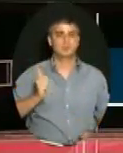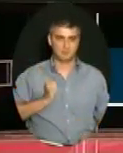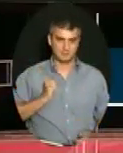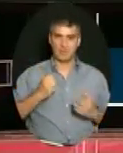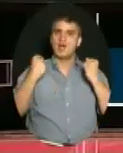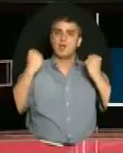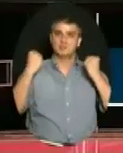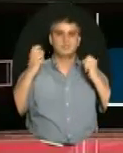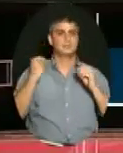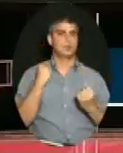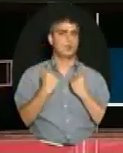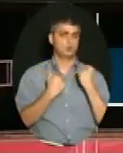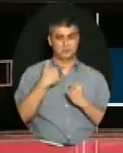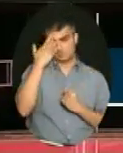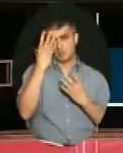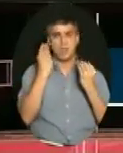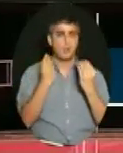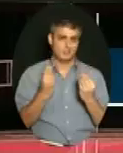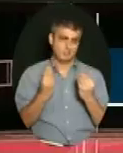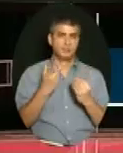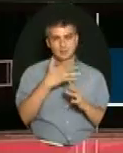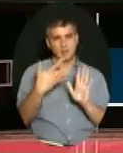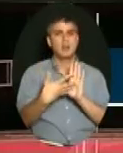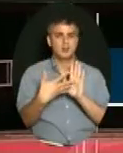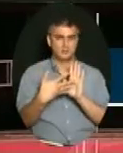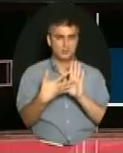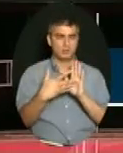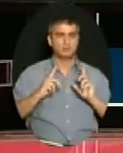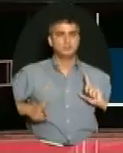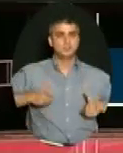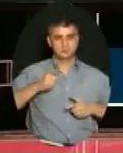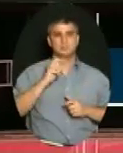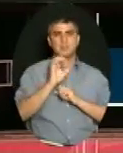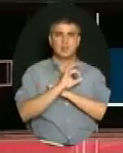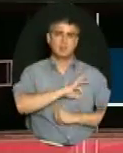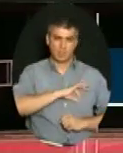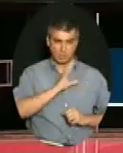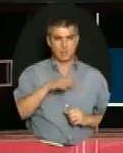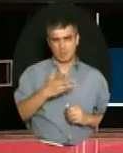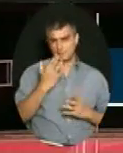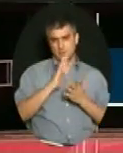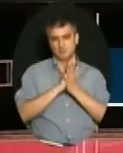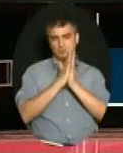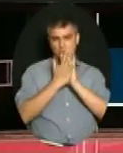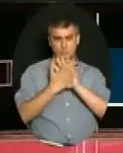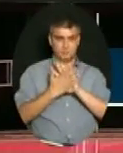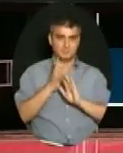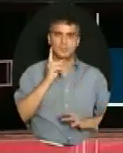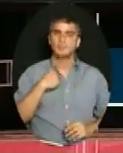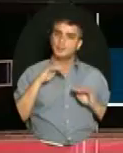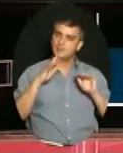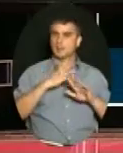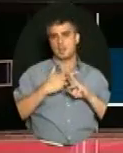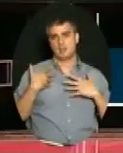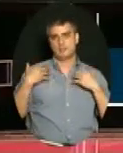חזק ומלא כושר. אני מכירה הרבה, גם תלך תבדוק את הג'ינס שלך בתיכון. גם חלו כמה שינויים. אבל אני מאחלת לו